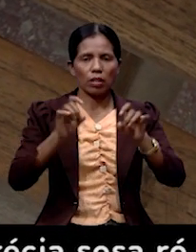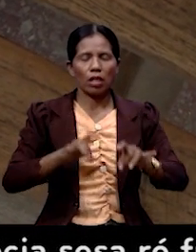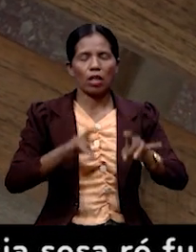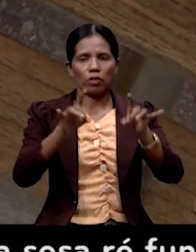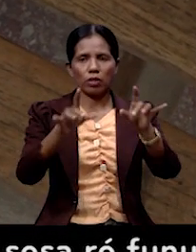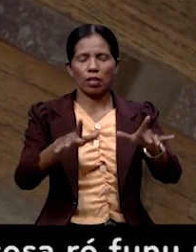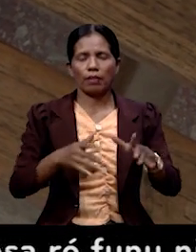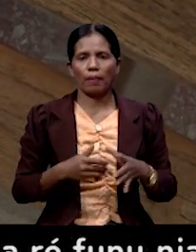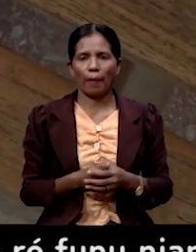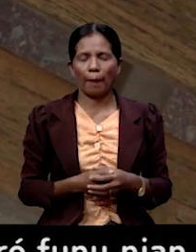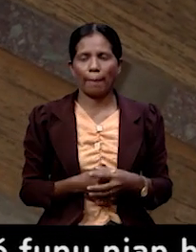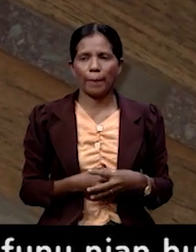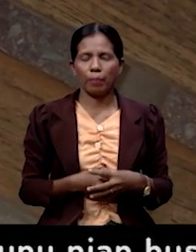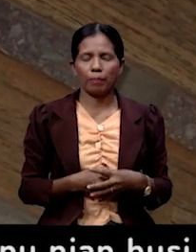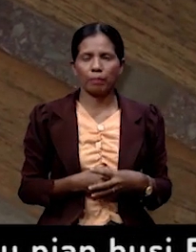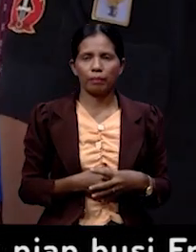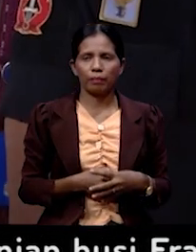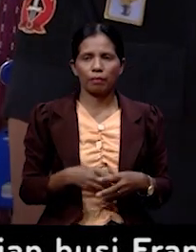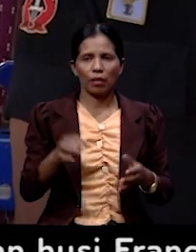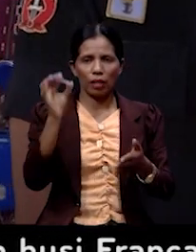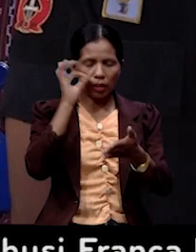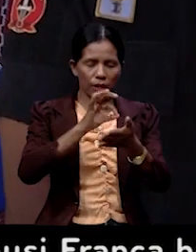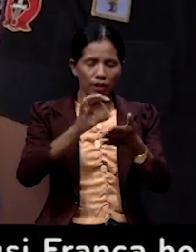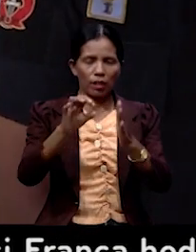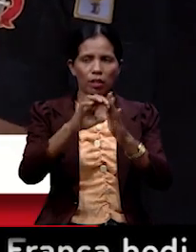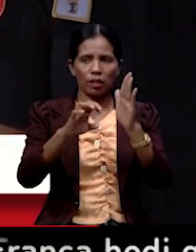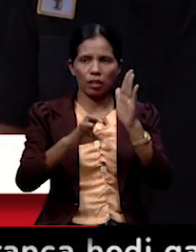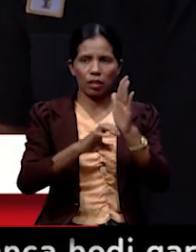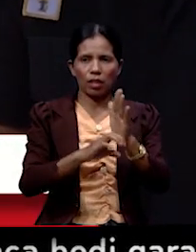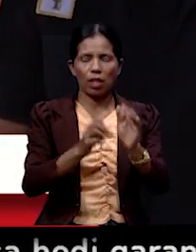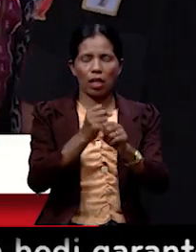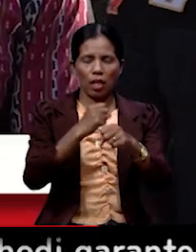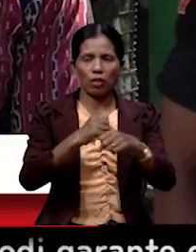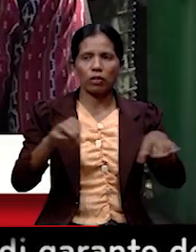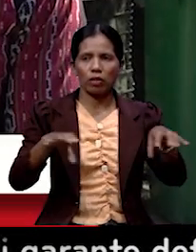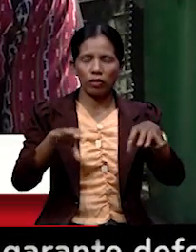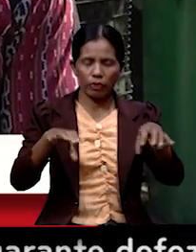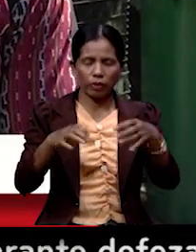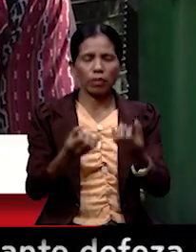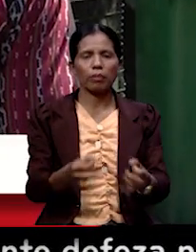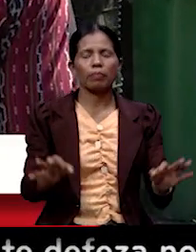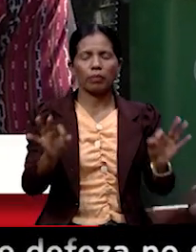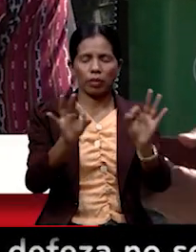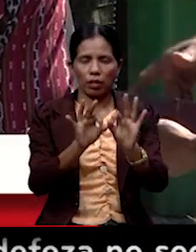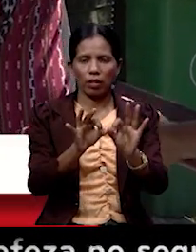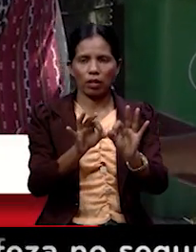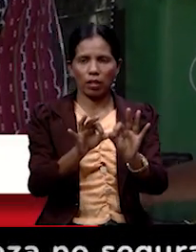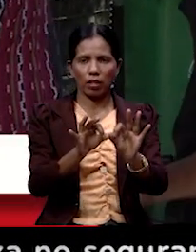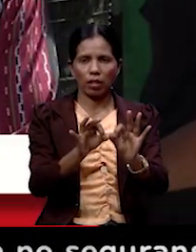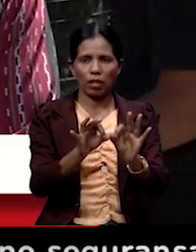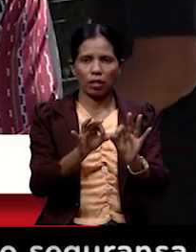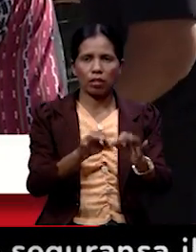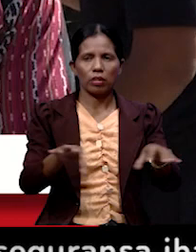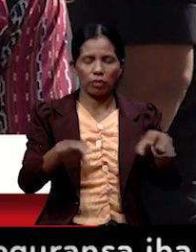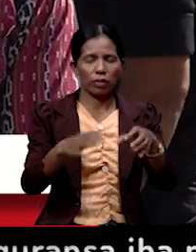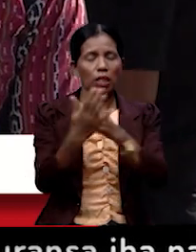si dengarnya pate Sekretaris Estado Formasaun Profesional de Emprego. Kalau benar ide importante ini mata gorda halos kontrak kabeh serviço para